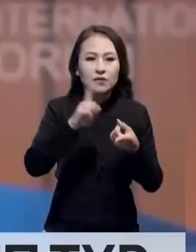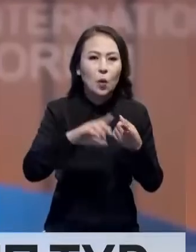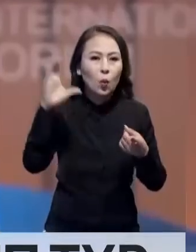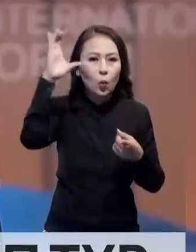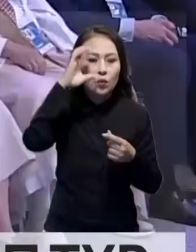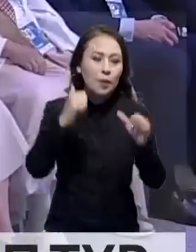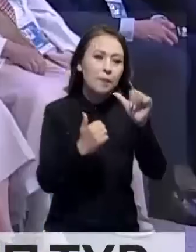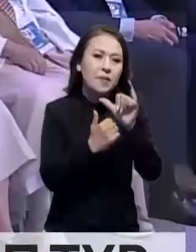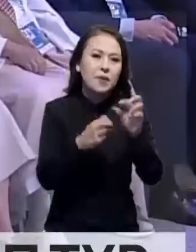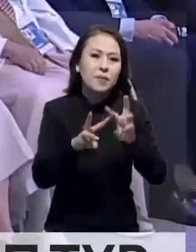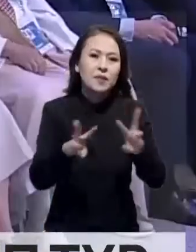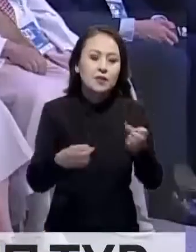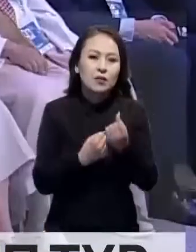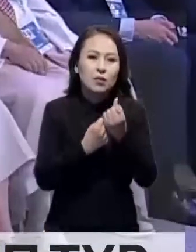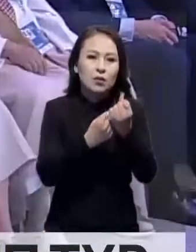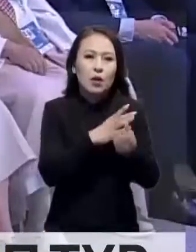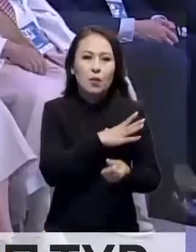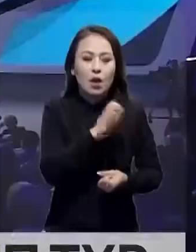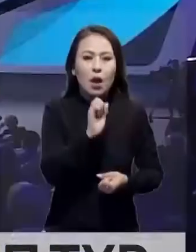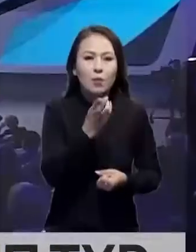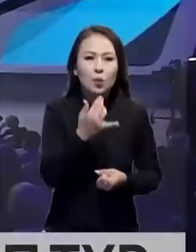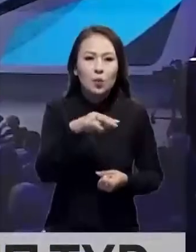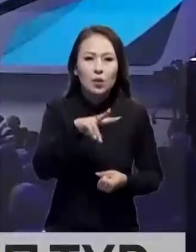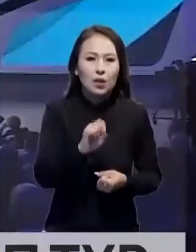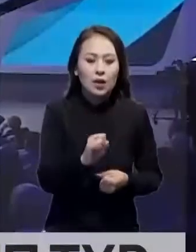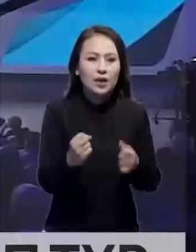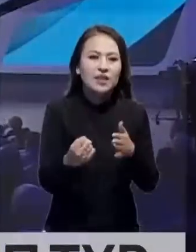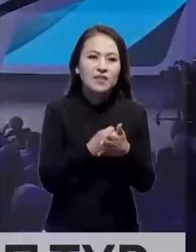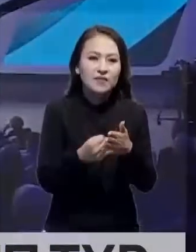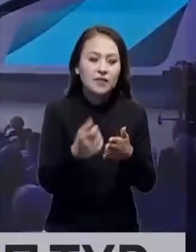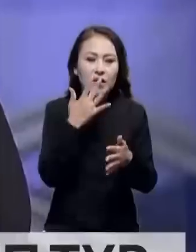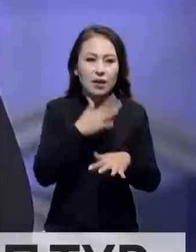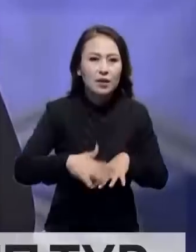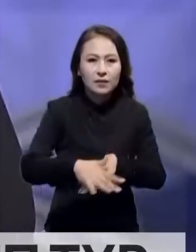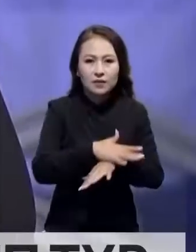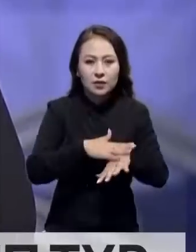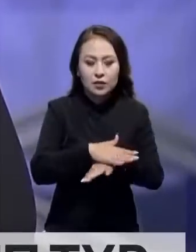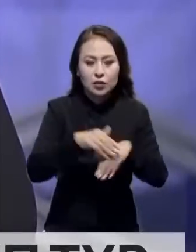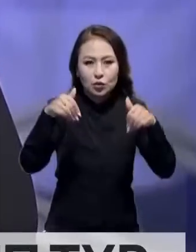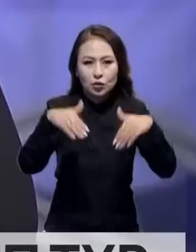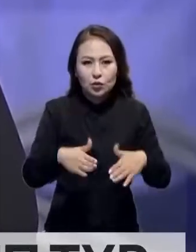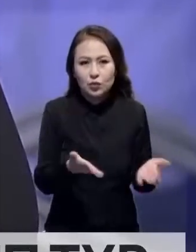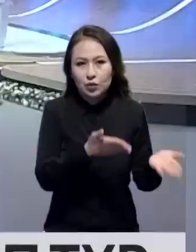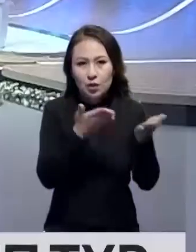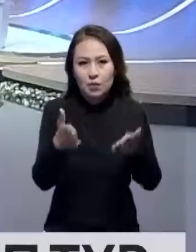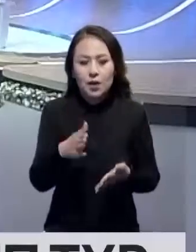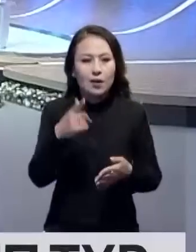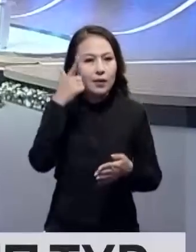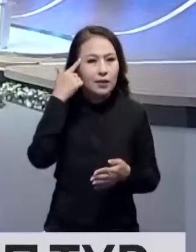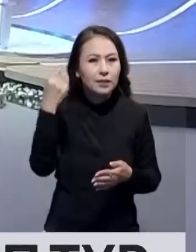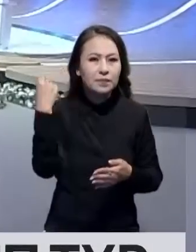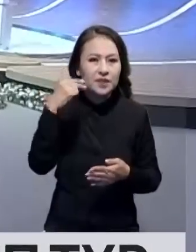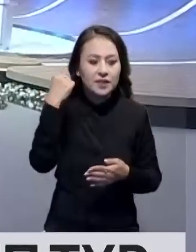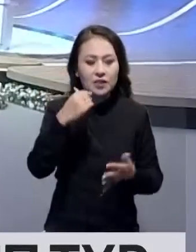Өзбекстанның премьер-министрі де қолдады. Абдулла Арипов шетелдік инвесторларды Арал теңізінің мәселесін шешуге шақырды. Қырғыз президенті